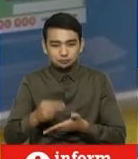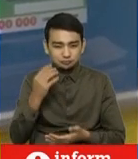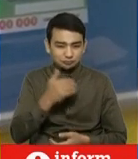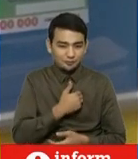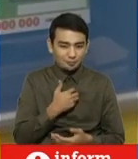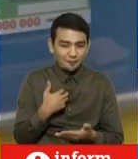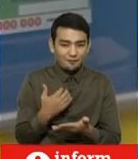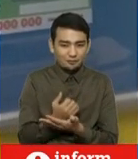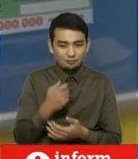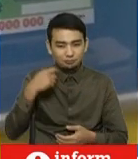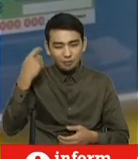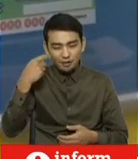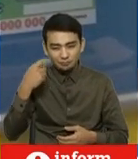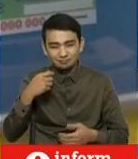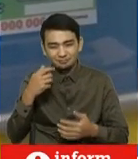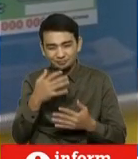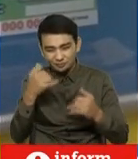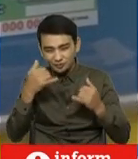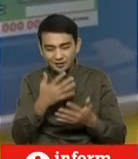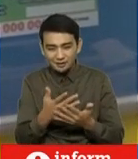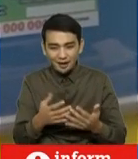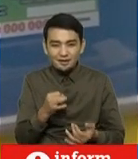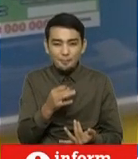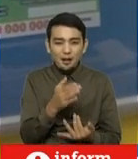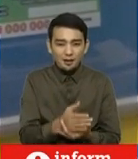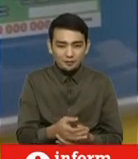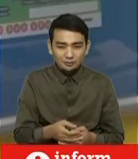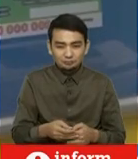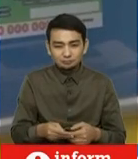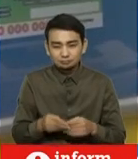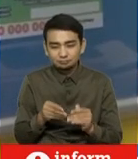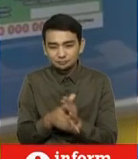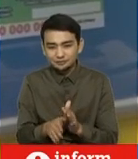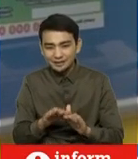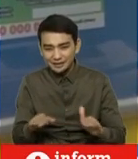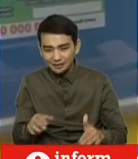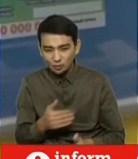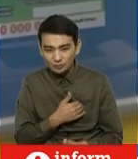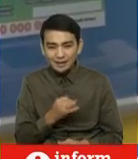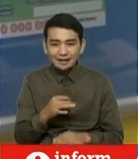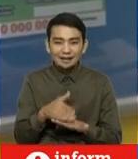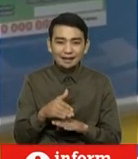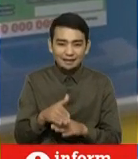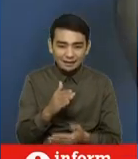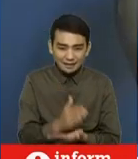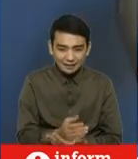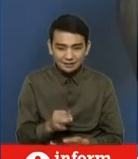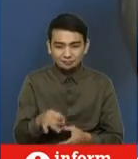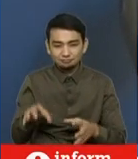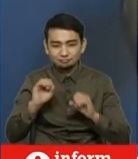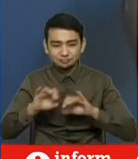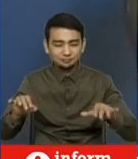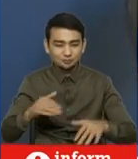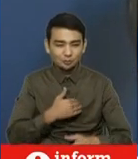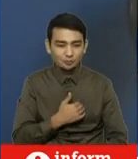увеличить поголовье потом часть суммы планируем потратить на детей есть также кредиты и их закроем